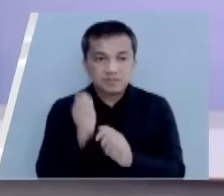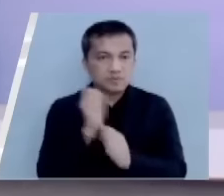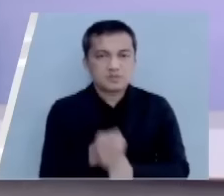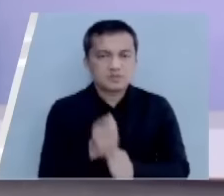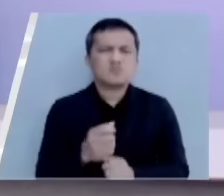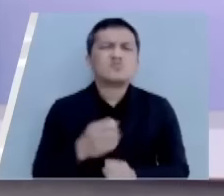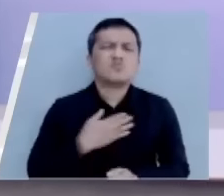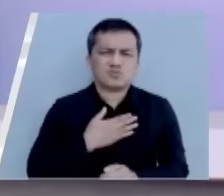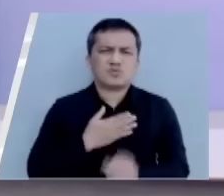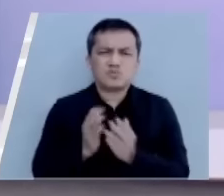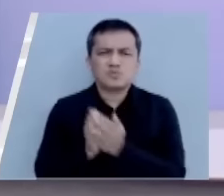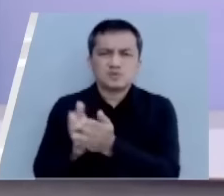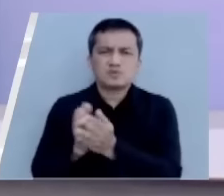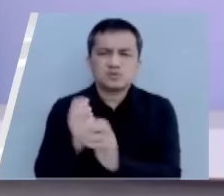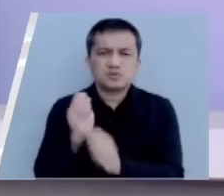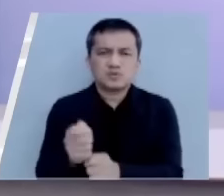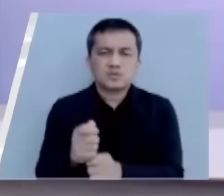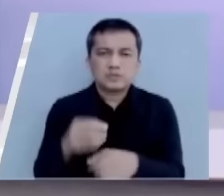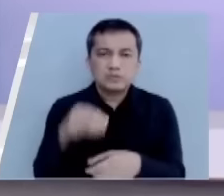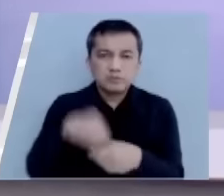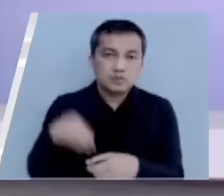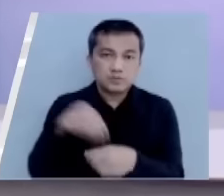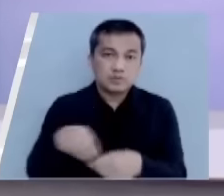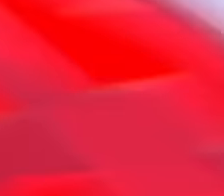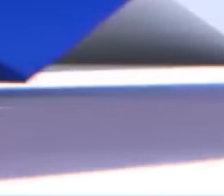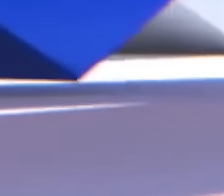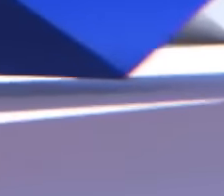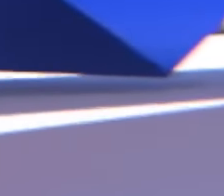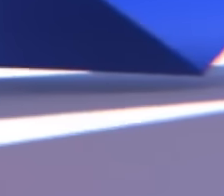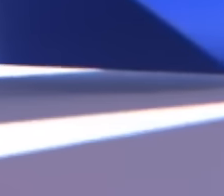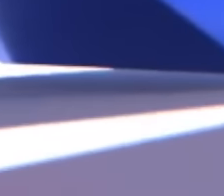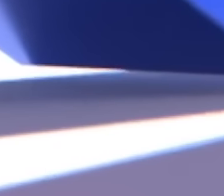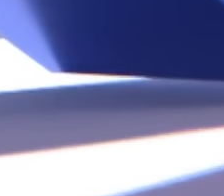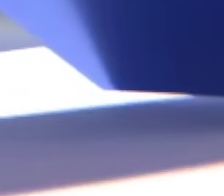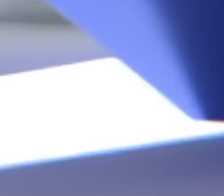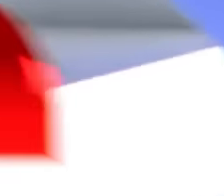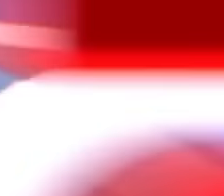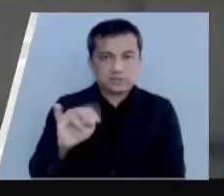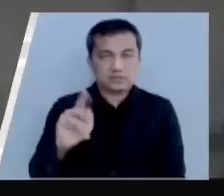para makapag-ipon muli. At nakatutok si June Veneracion.